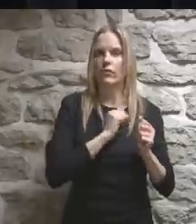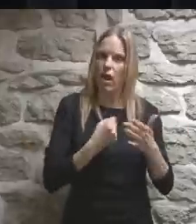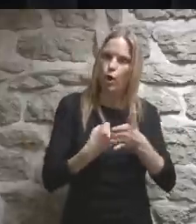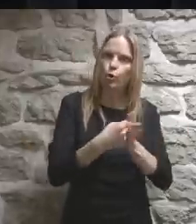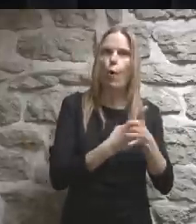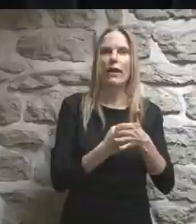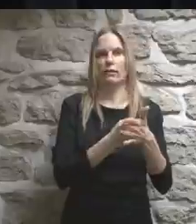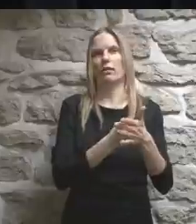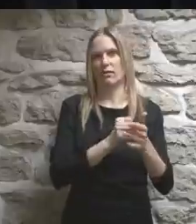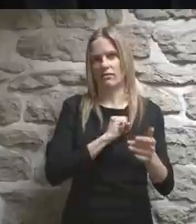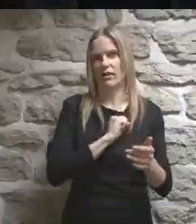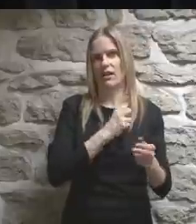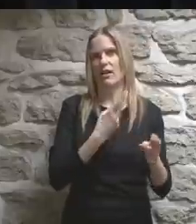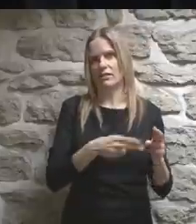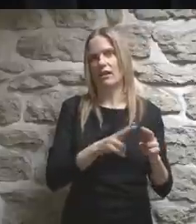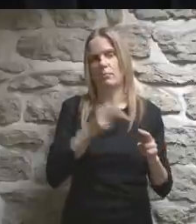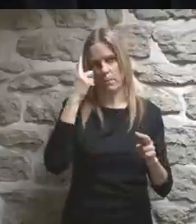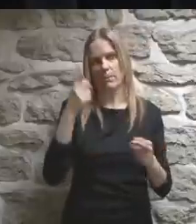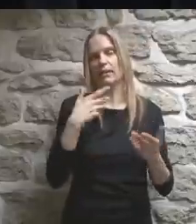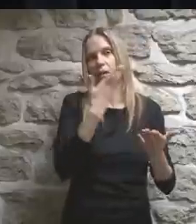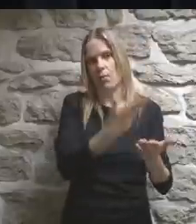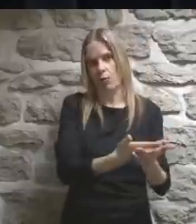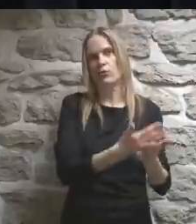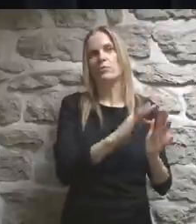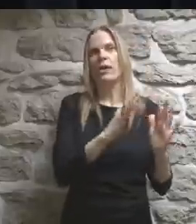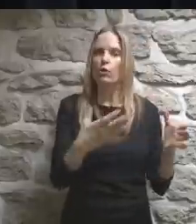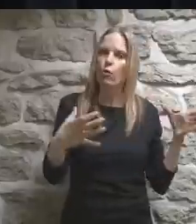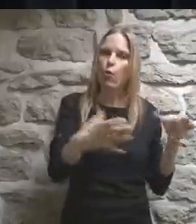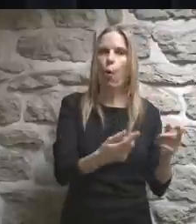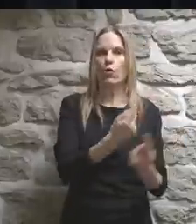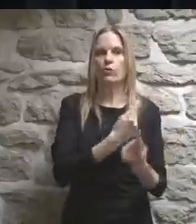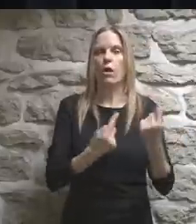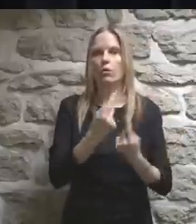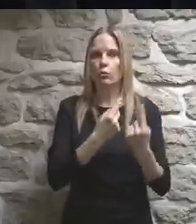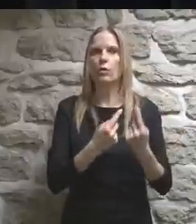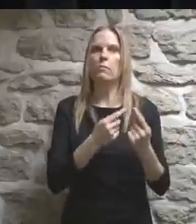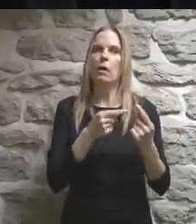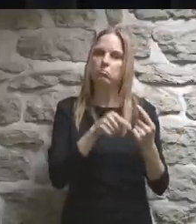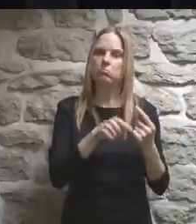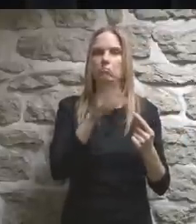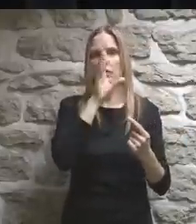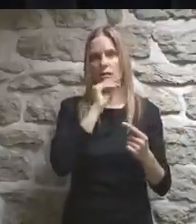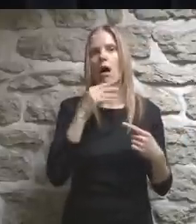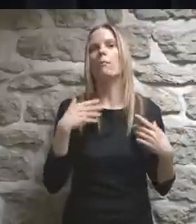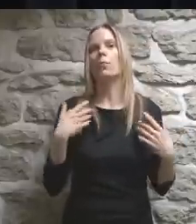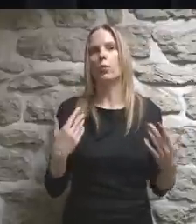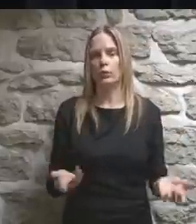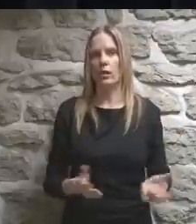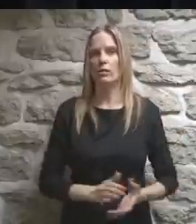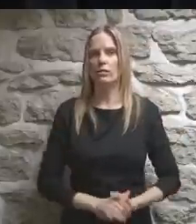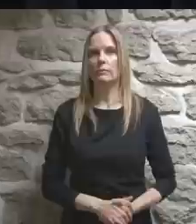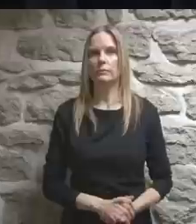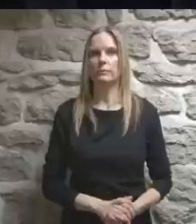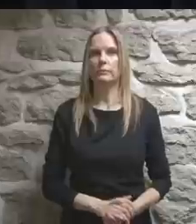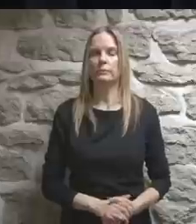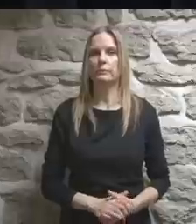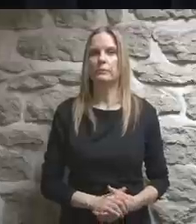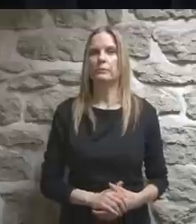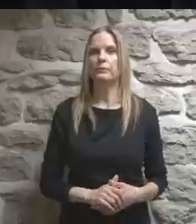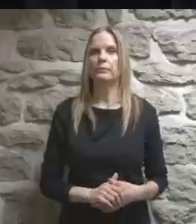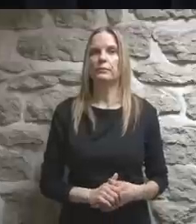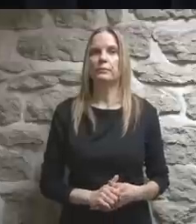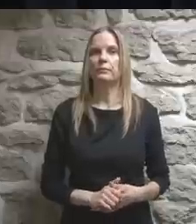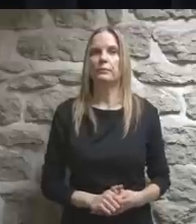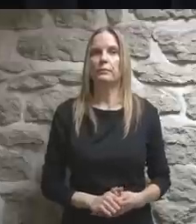see mõte siis arutada, et kuidas see siis võiks olla võimalik siis kõikide nende teemade osas, mis